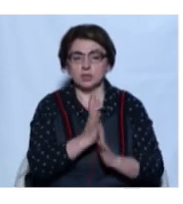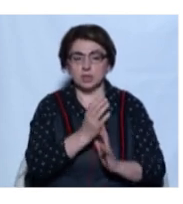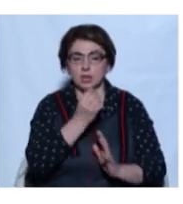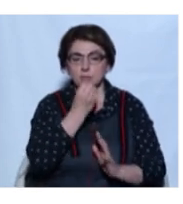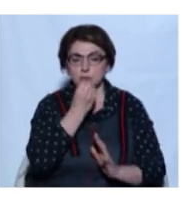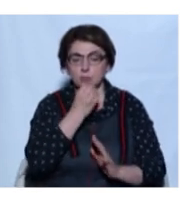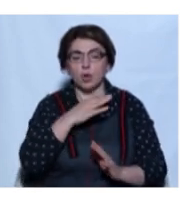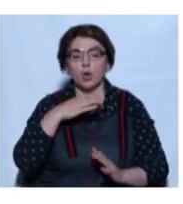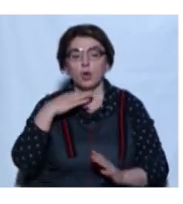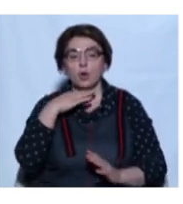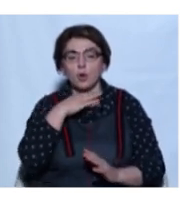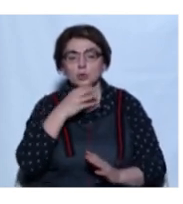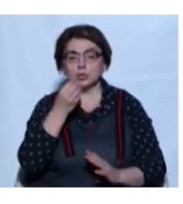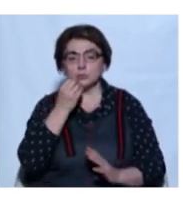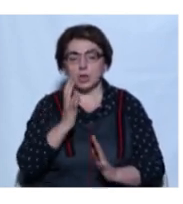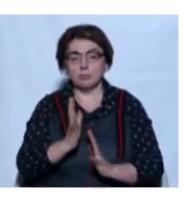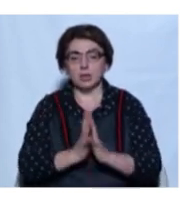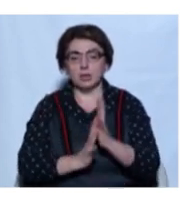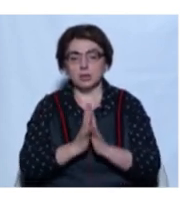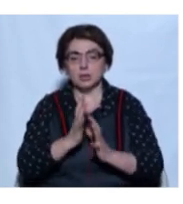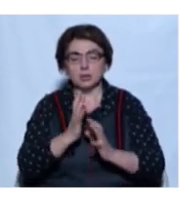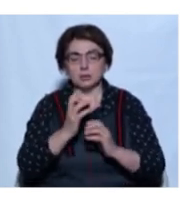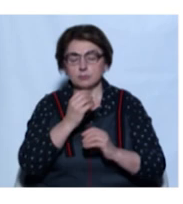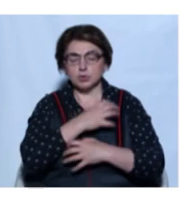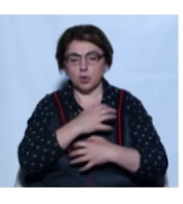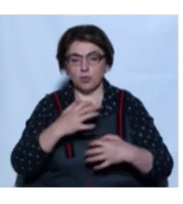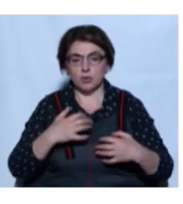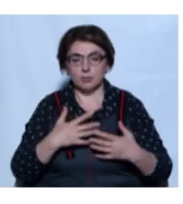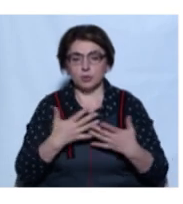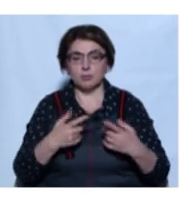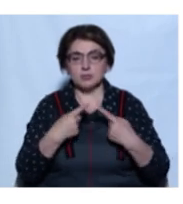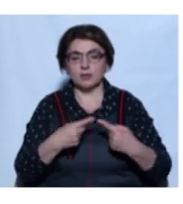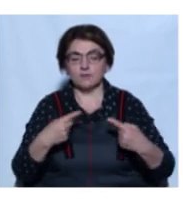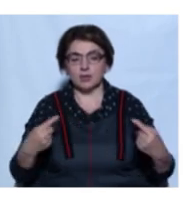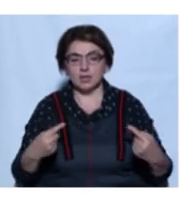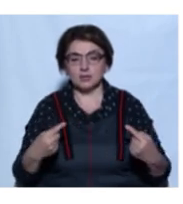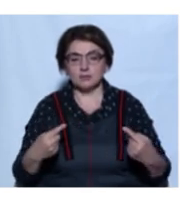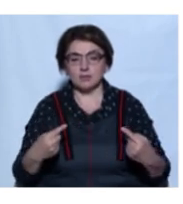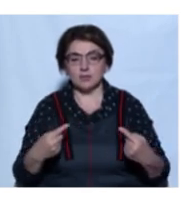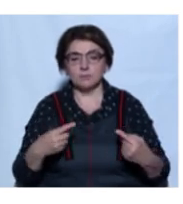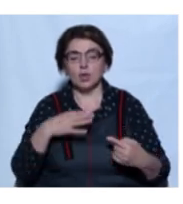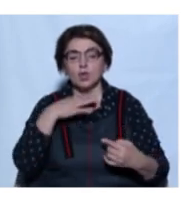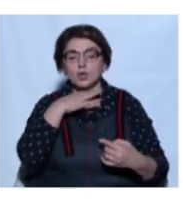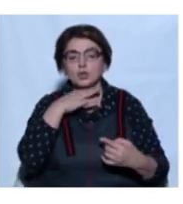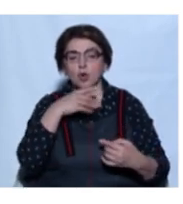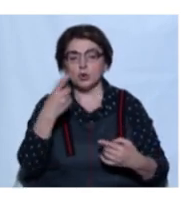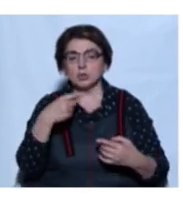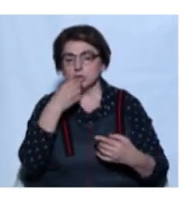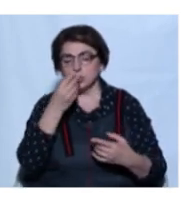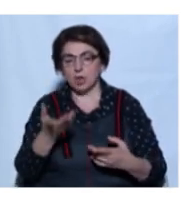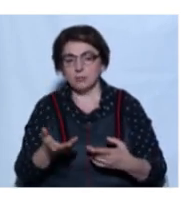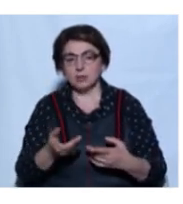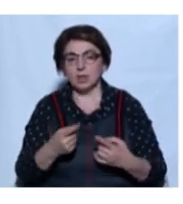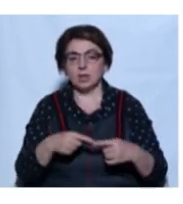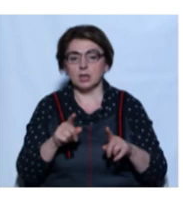არიან ხორცის მჭამელი ცხოველები, რომლებიც სხვადასხვა სხვა ცხოველებით იკვებებიან